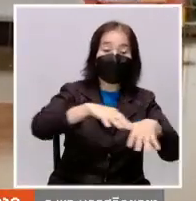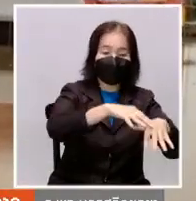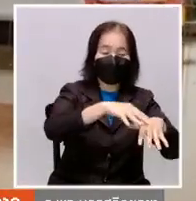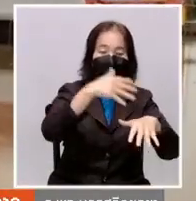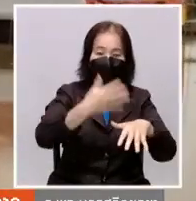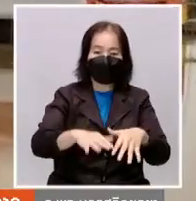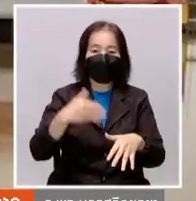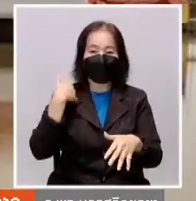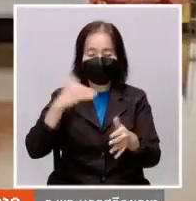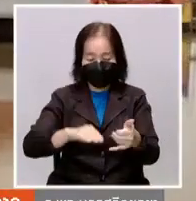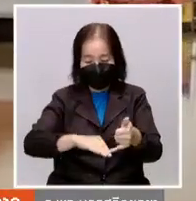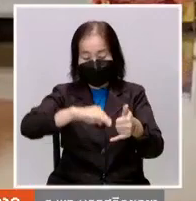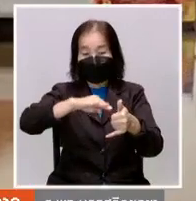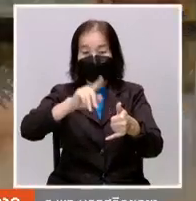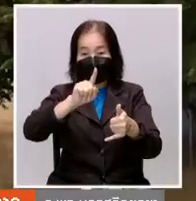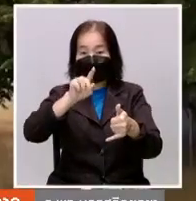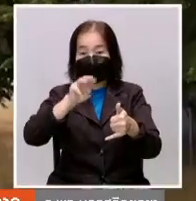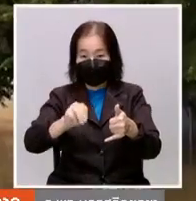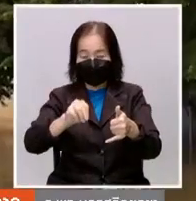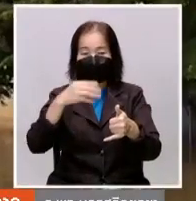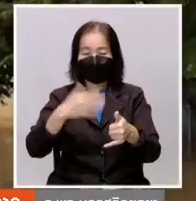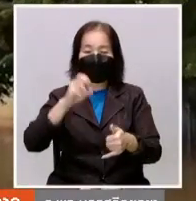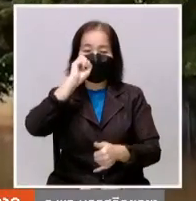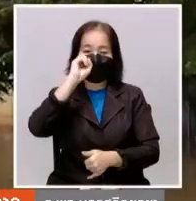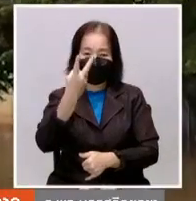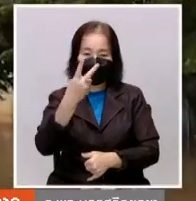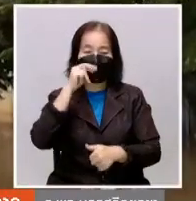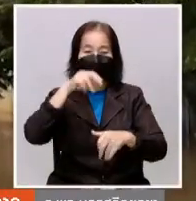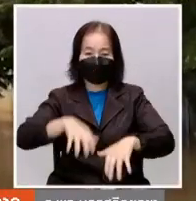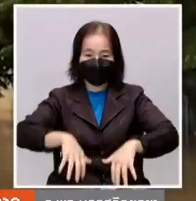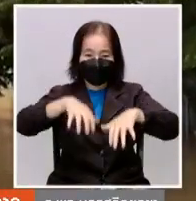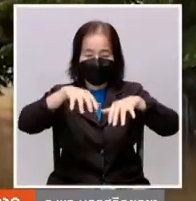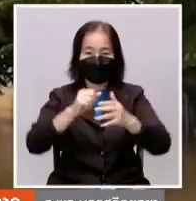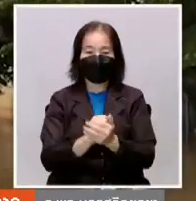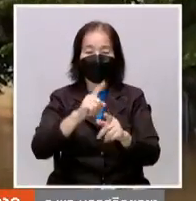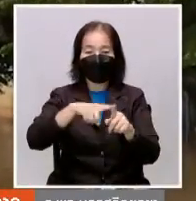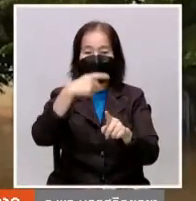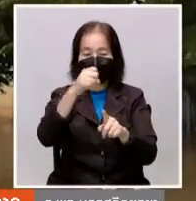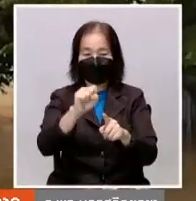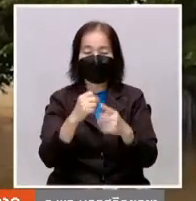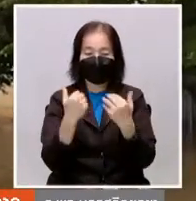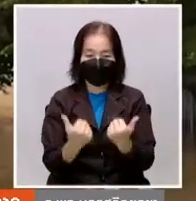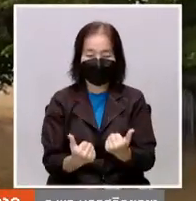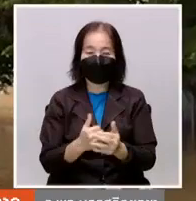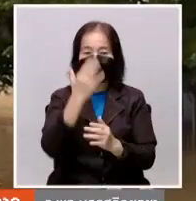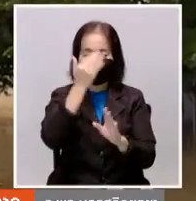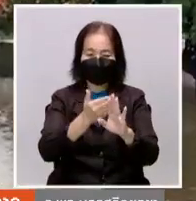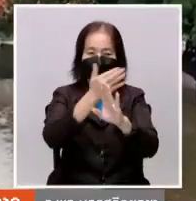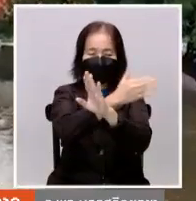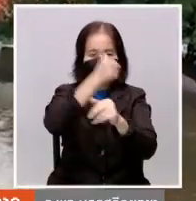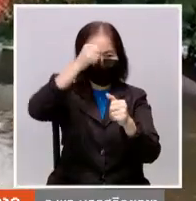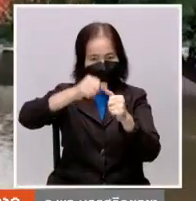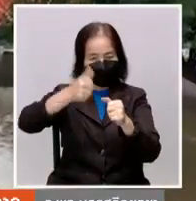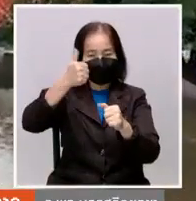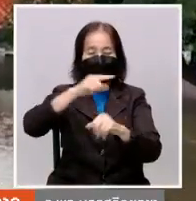มภายในวัดสูงกว่า1เมตรนี่เป็นการท่วมในระลอกที่2ของเดือนนี้แล้วนะคะอย่างที่เราบอกคุณผู้ชมไปเมื่อตอนวันที่3ตุลา